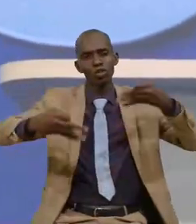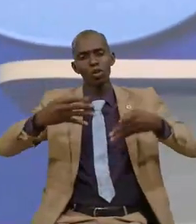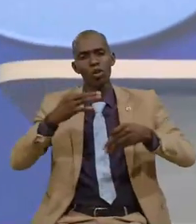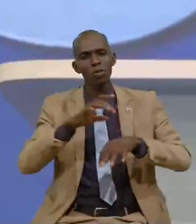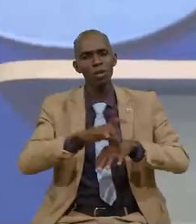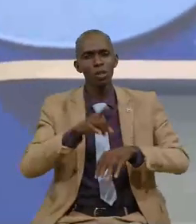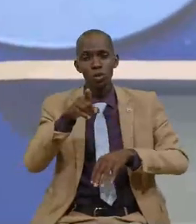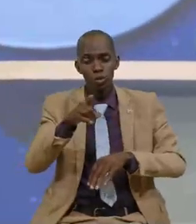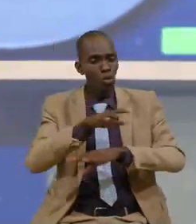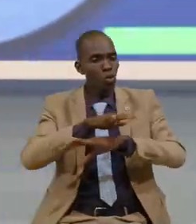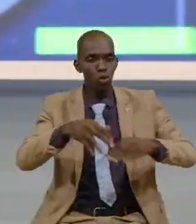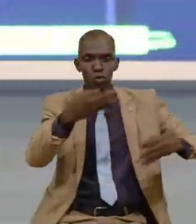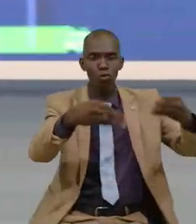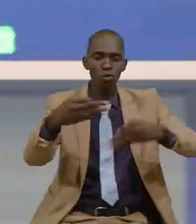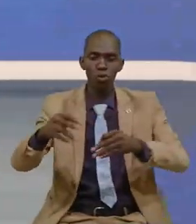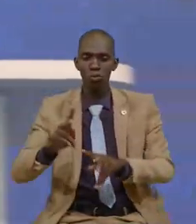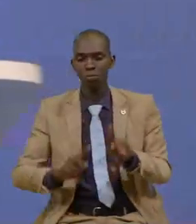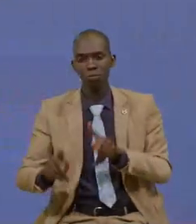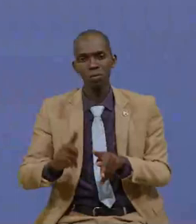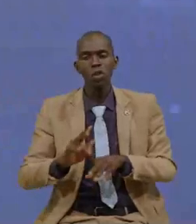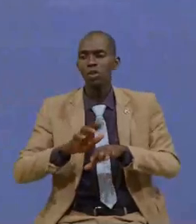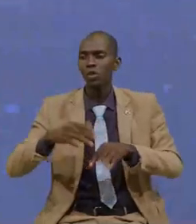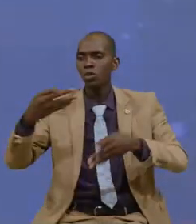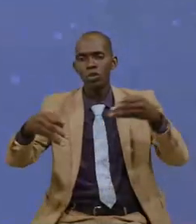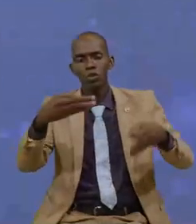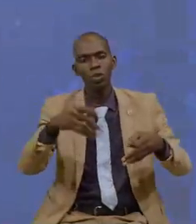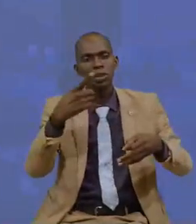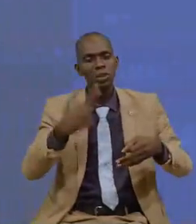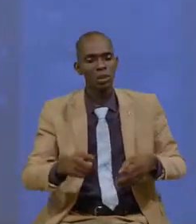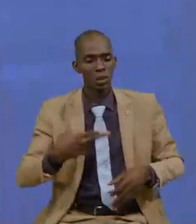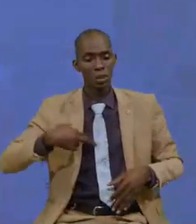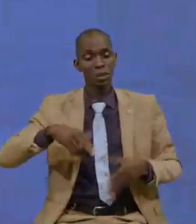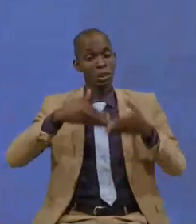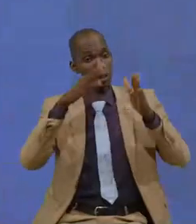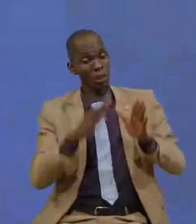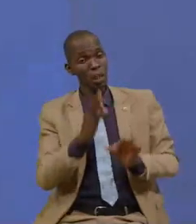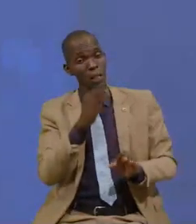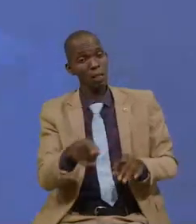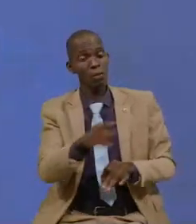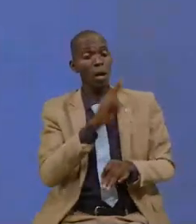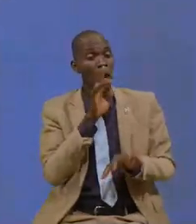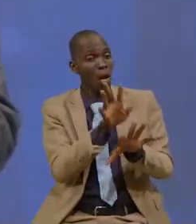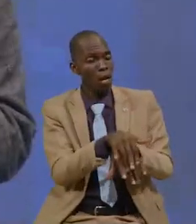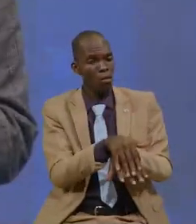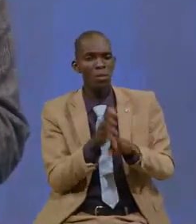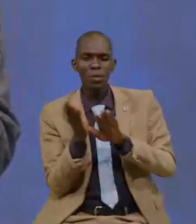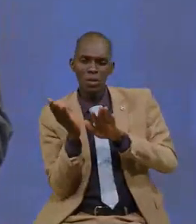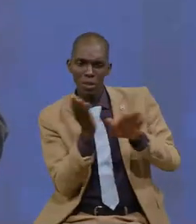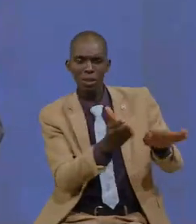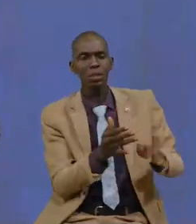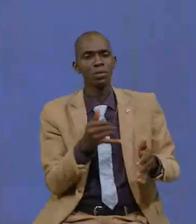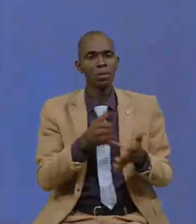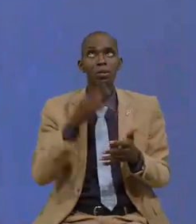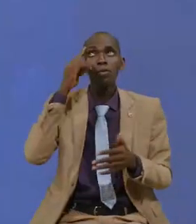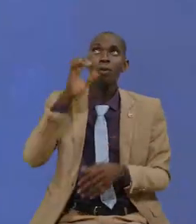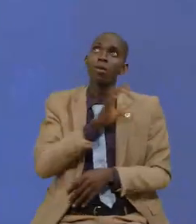jugez pas les gens. Ne jugez pas les chefs religieux s'ils sont religieux. Laissez cela à Christ.